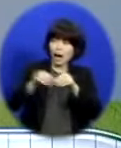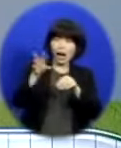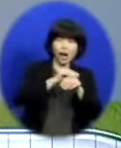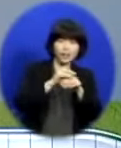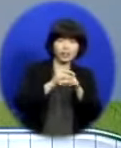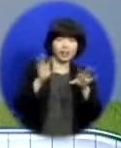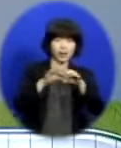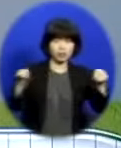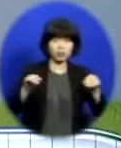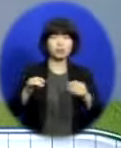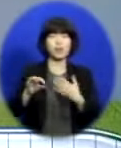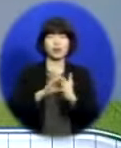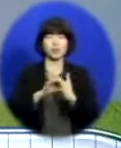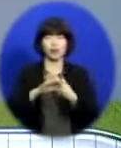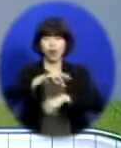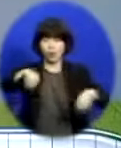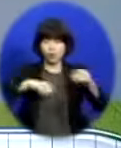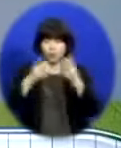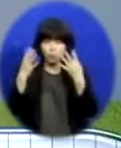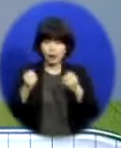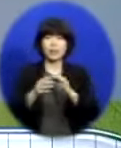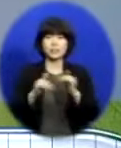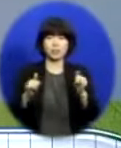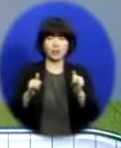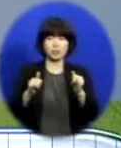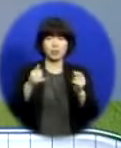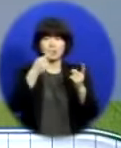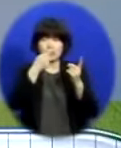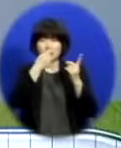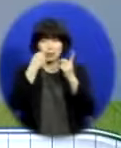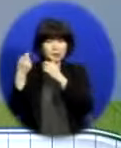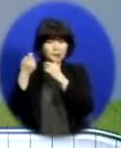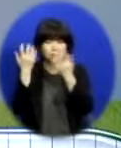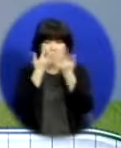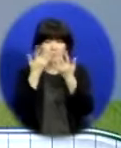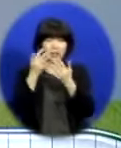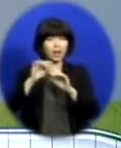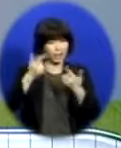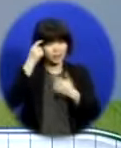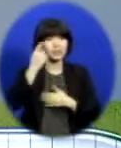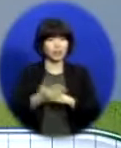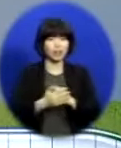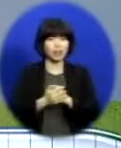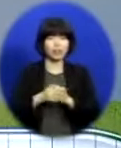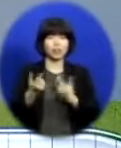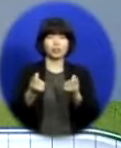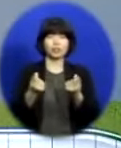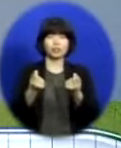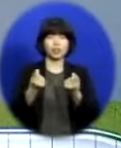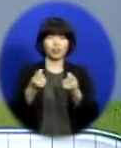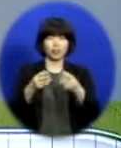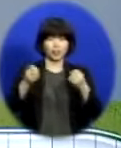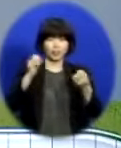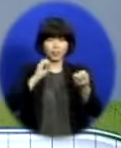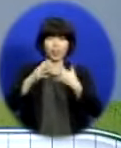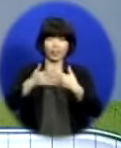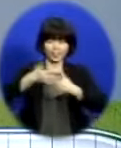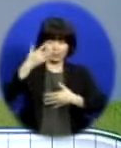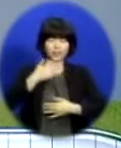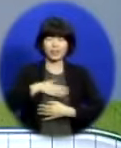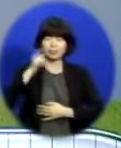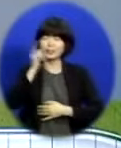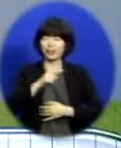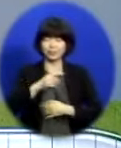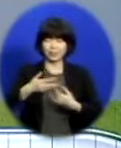버리면 오히려 많은 사람들을 미혹하는 거 아니겠냐는 거예요 그렇게 댓글을 기분 나쁘게 다시는 분